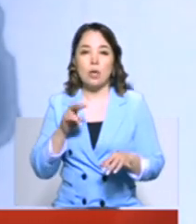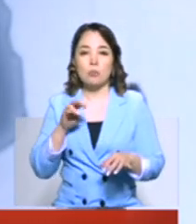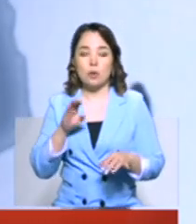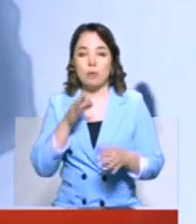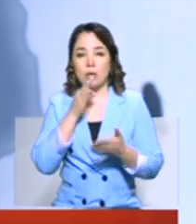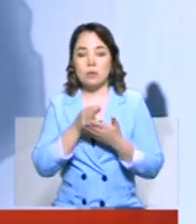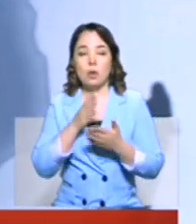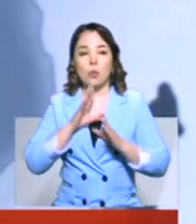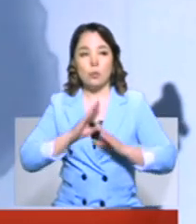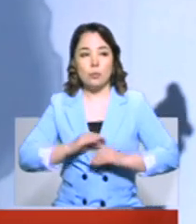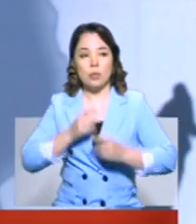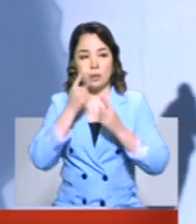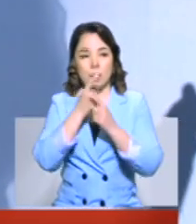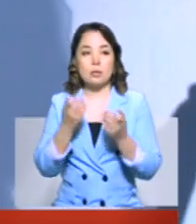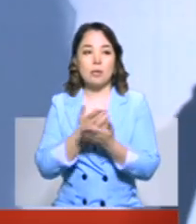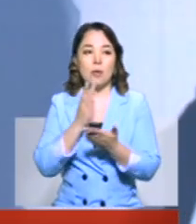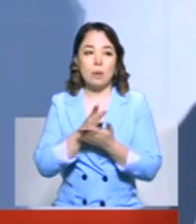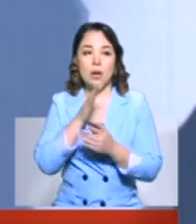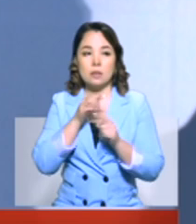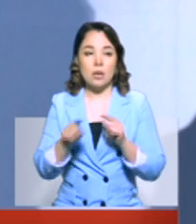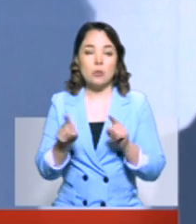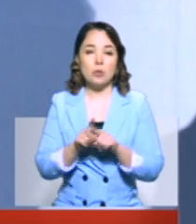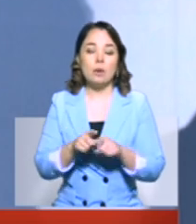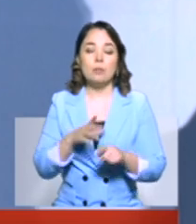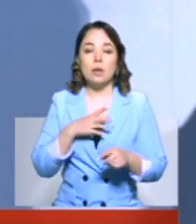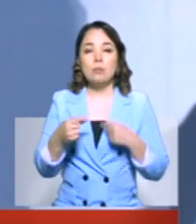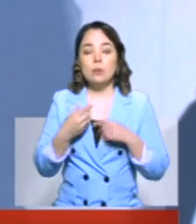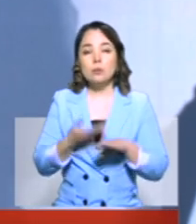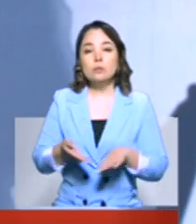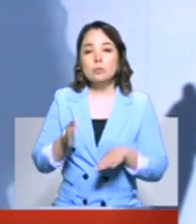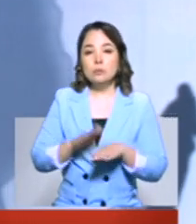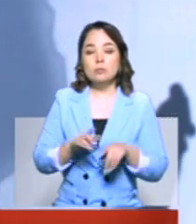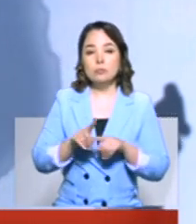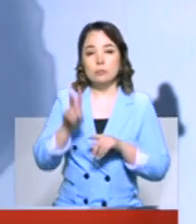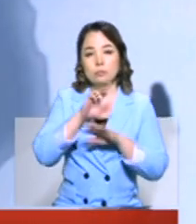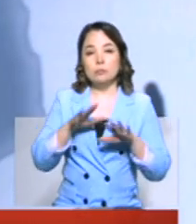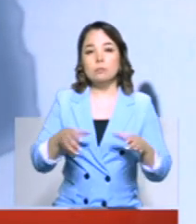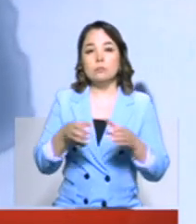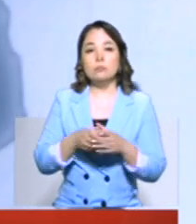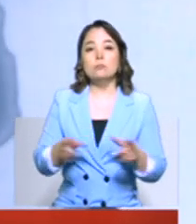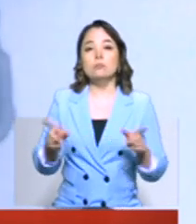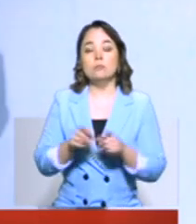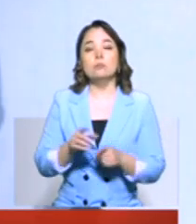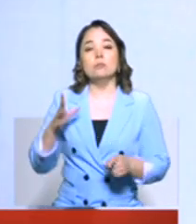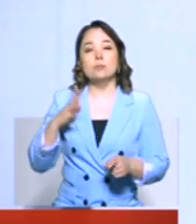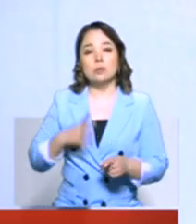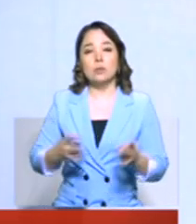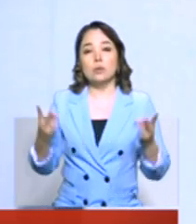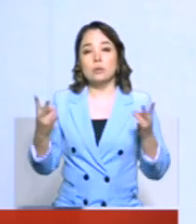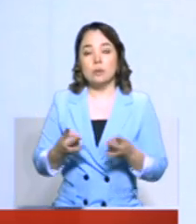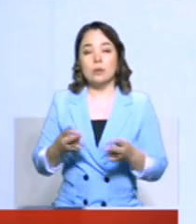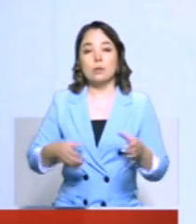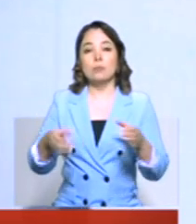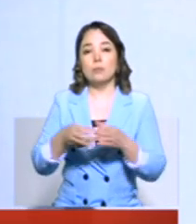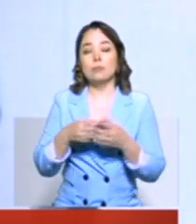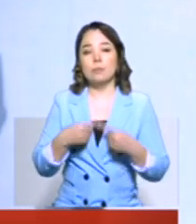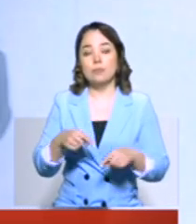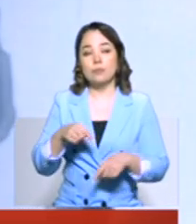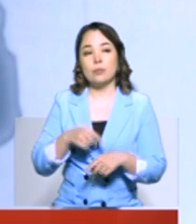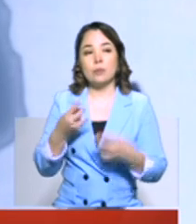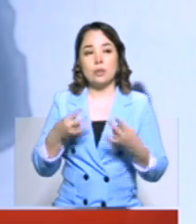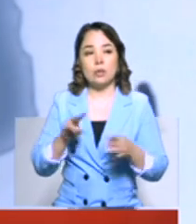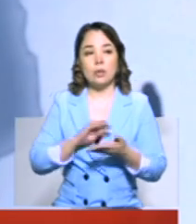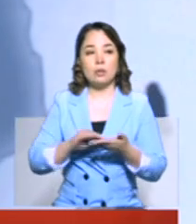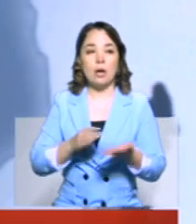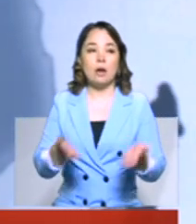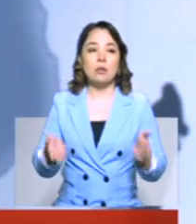деп сабырға шақырды. Сын сағатта басқа түскен ауыртпалықты ел болып көтерейік, шыдайық. Осалдығымызды басқаларға сездірмейік деп